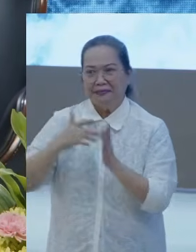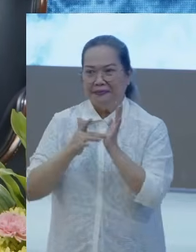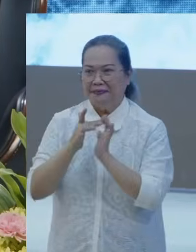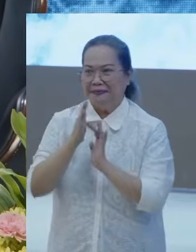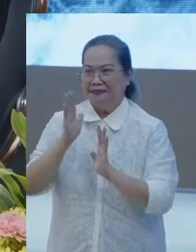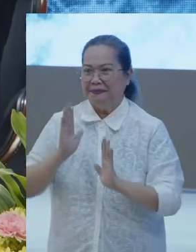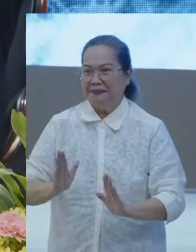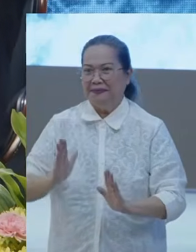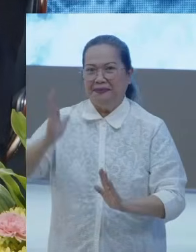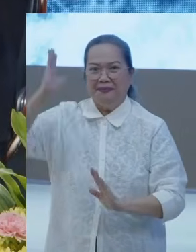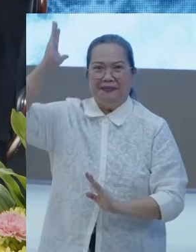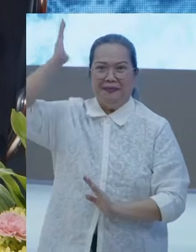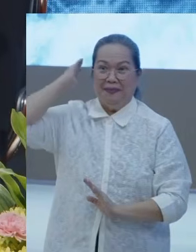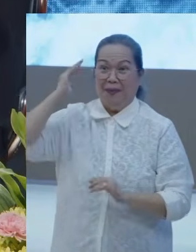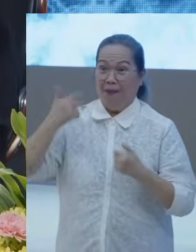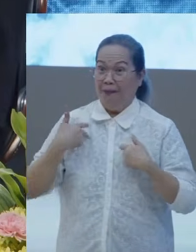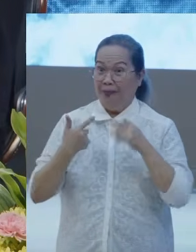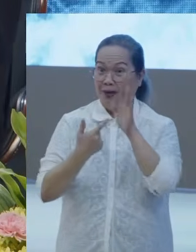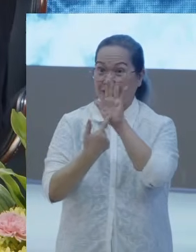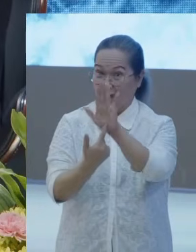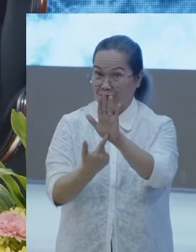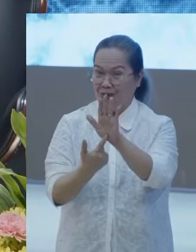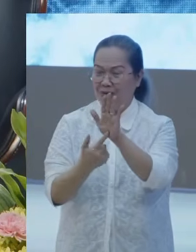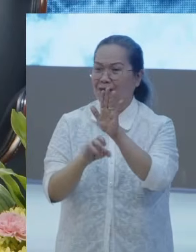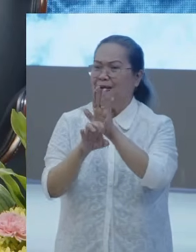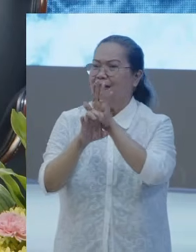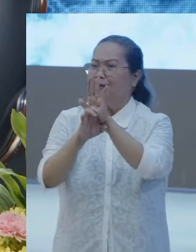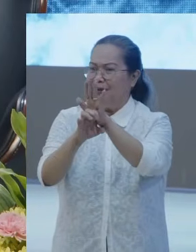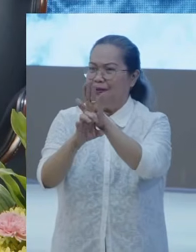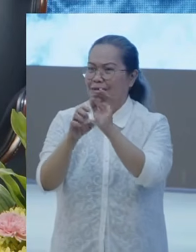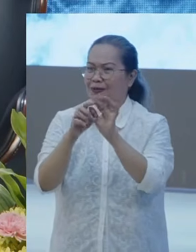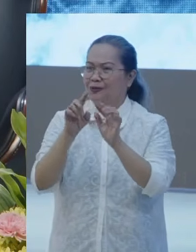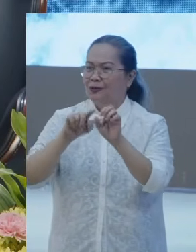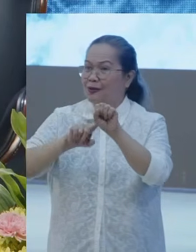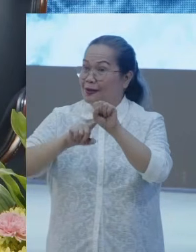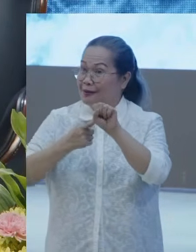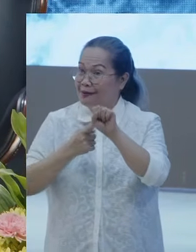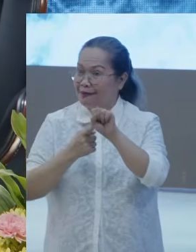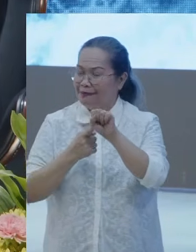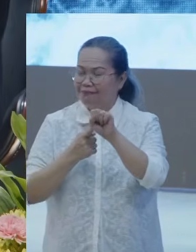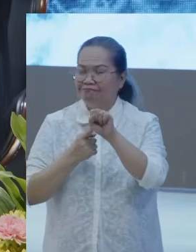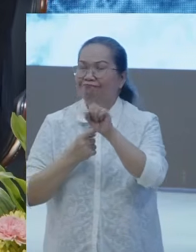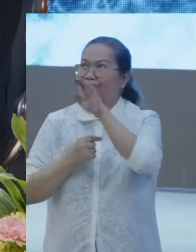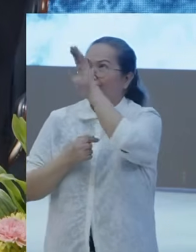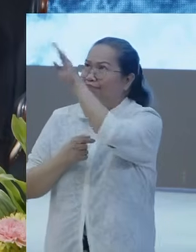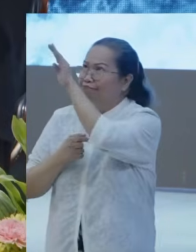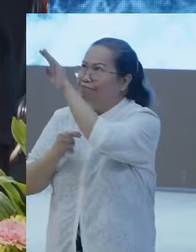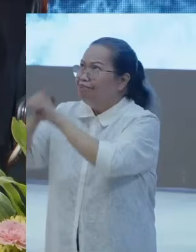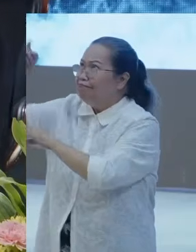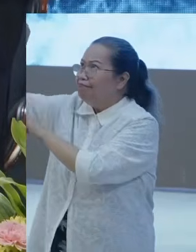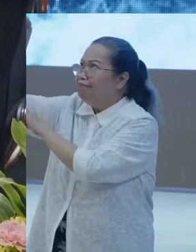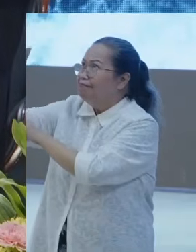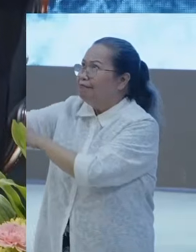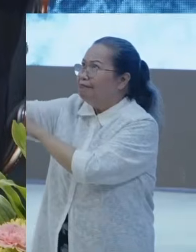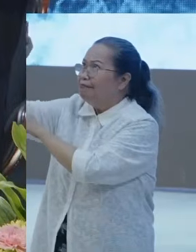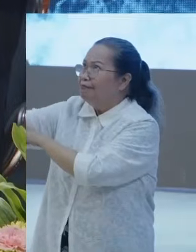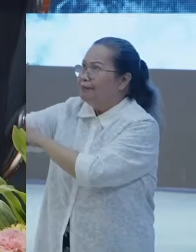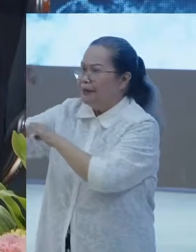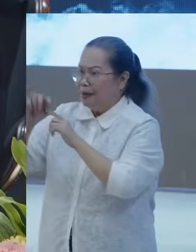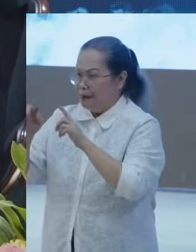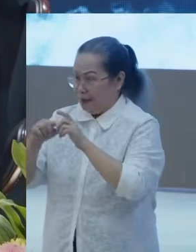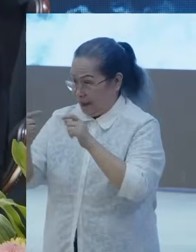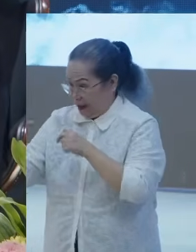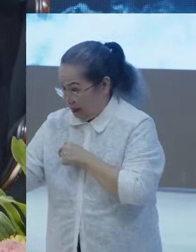Diyos sa kanila, sila, nung umpisa, ay tumawag sa kanilang mga Diyos-Diyusan, pero nung bandang